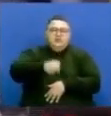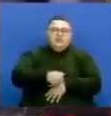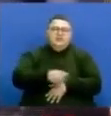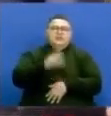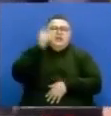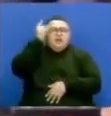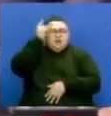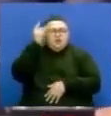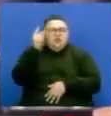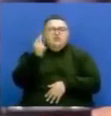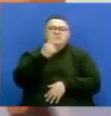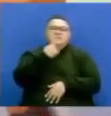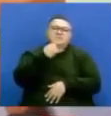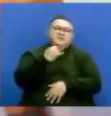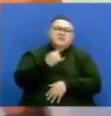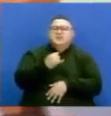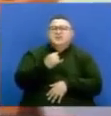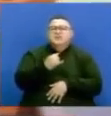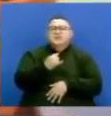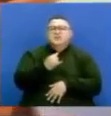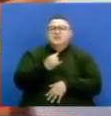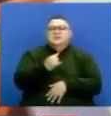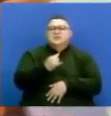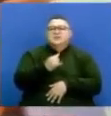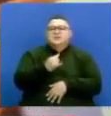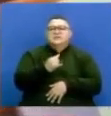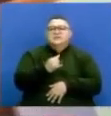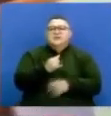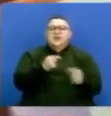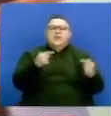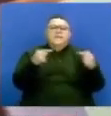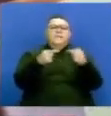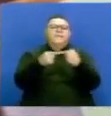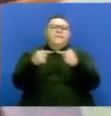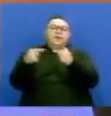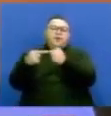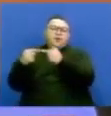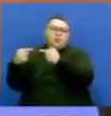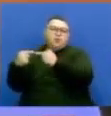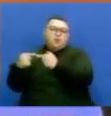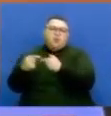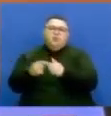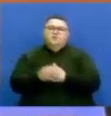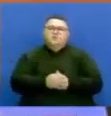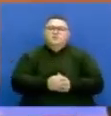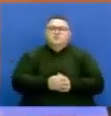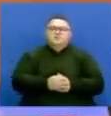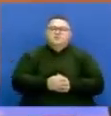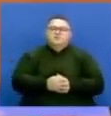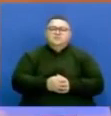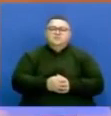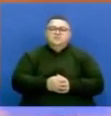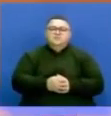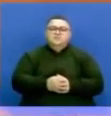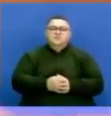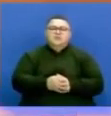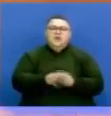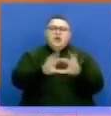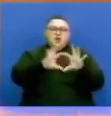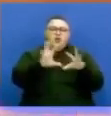ini sebenarnya merupakan resolusi perantara sebelum proses keanggotaan